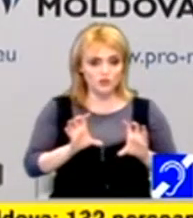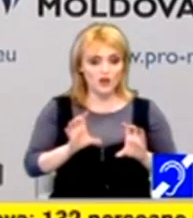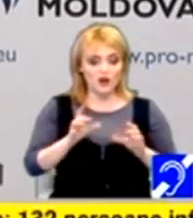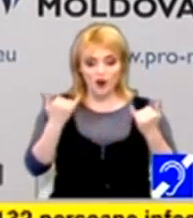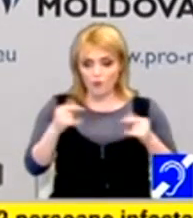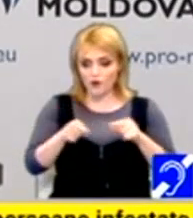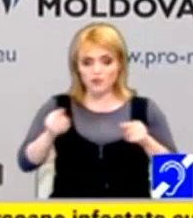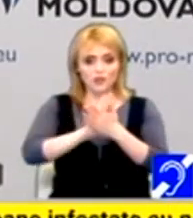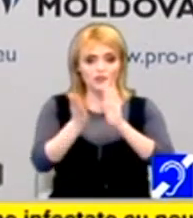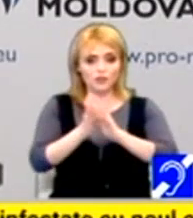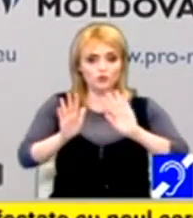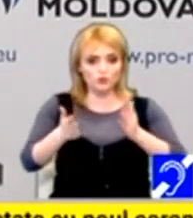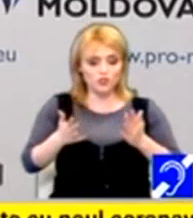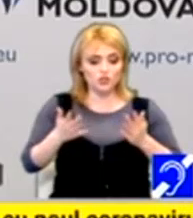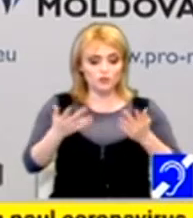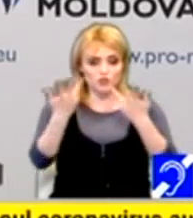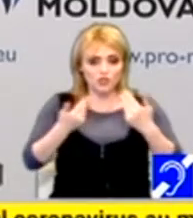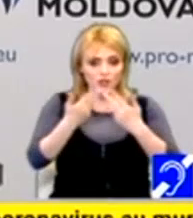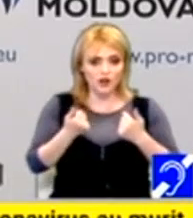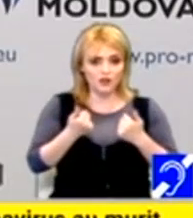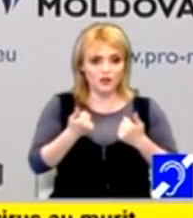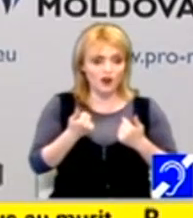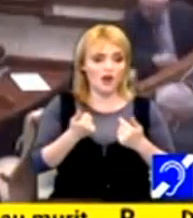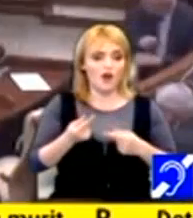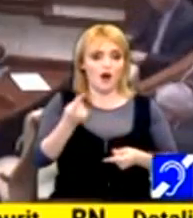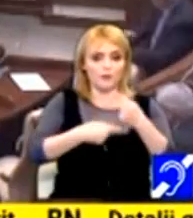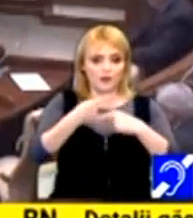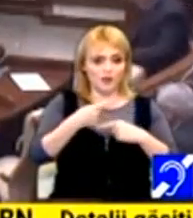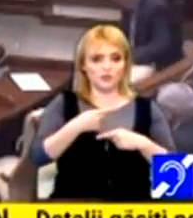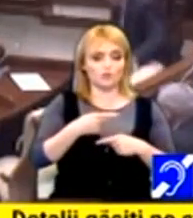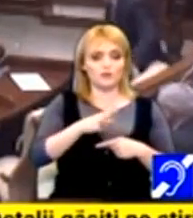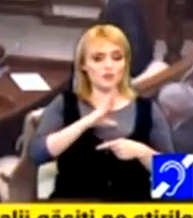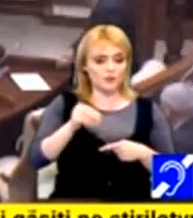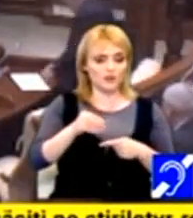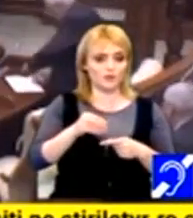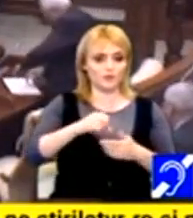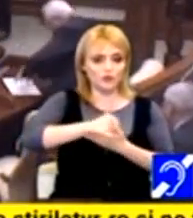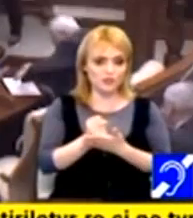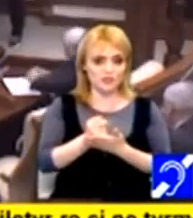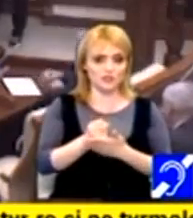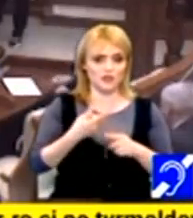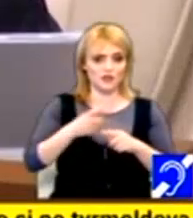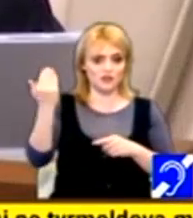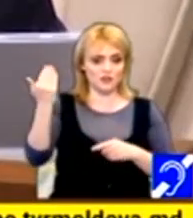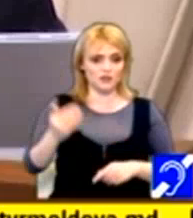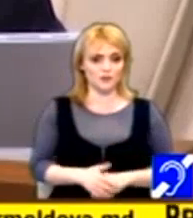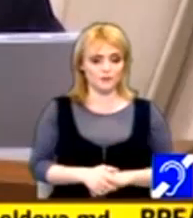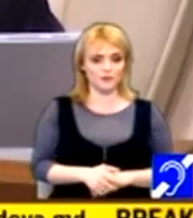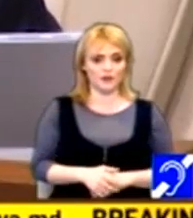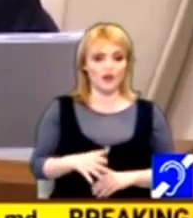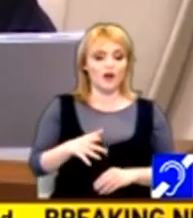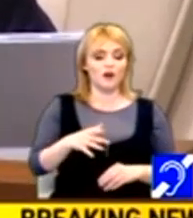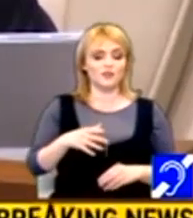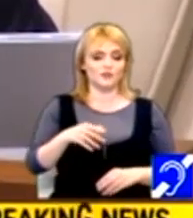starea de urgență să fie considerată și caz de forță majoră. Vitalie Drăgancea, consilierul premierului, a declarat pentru